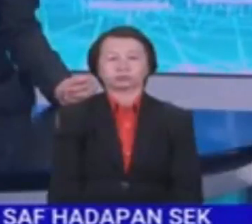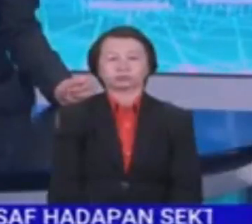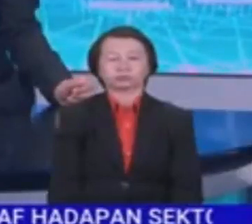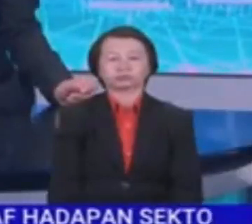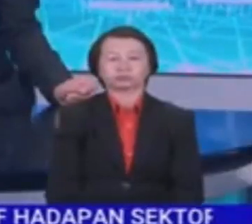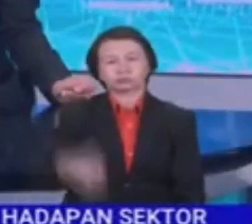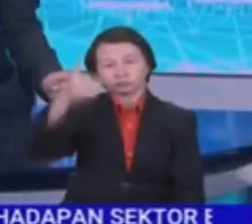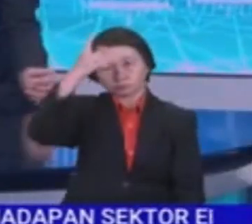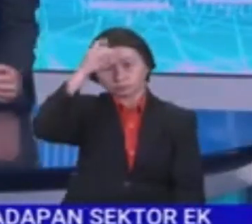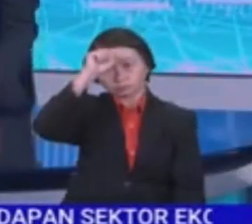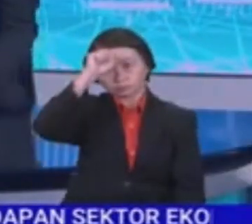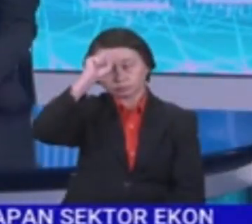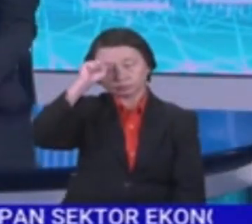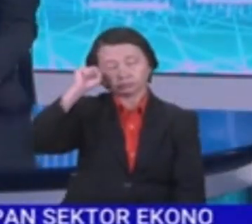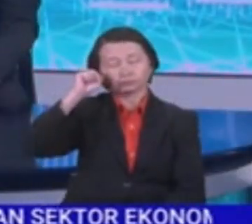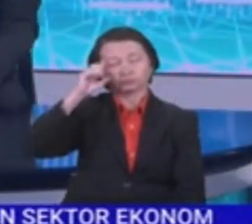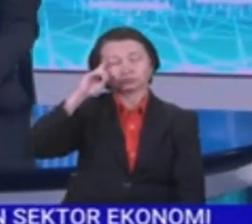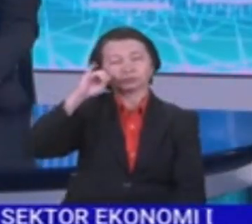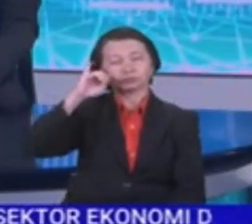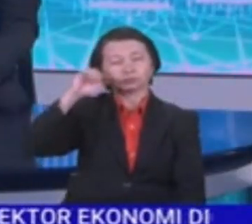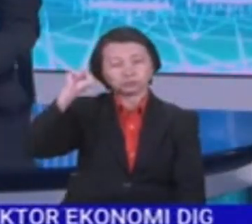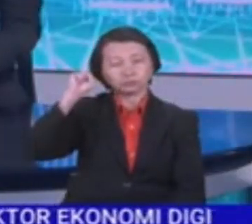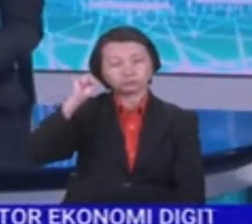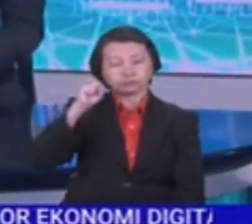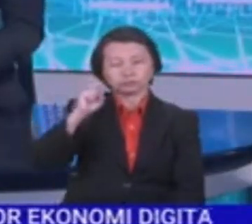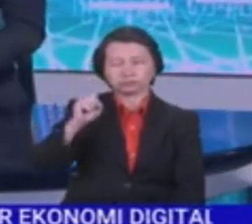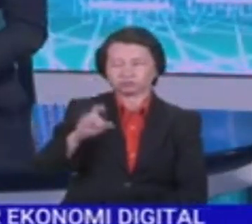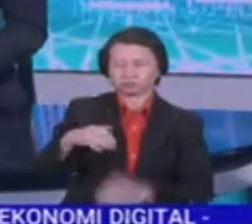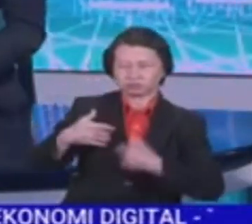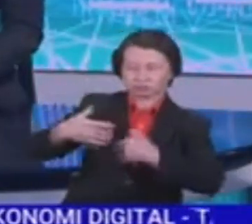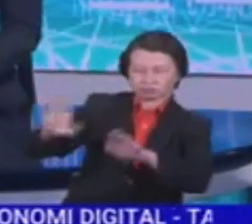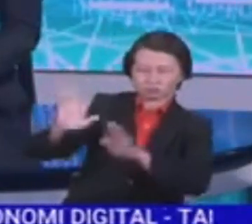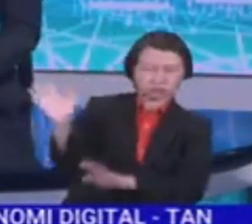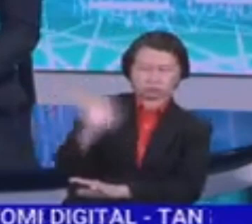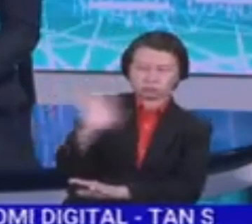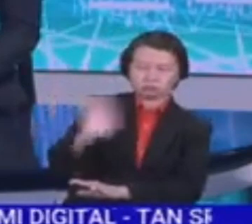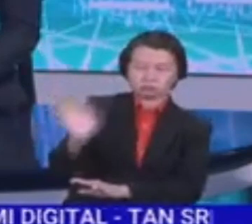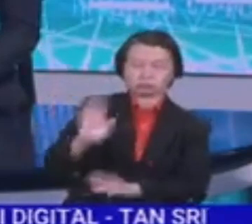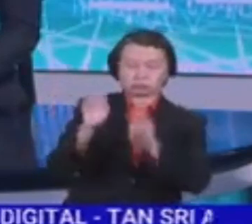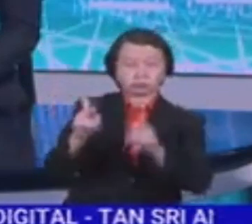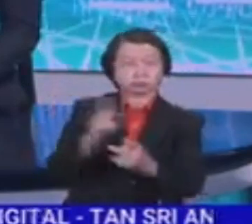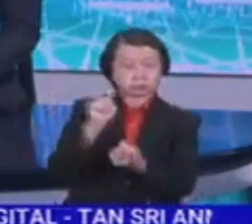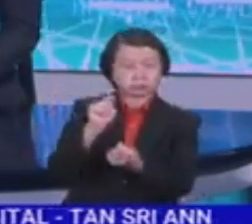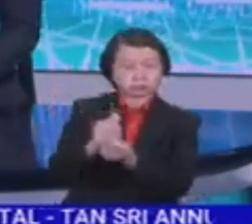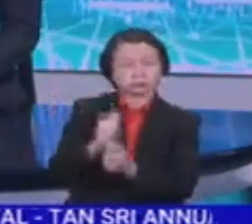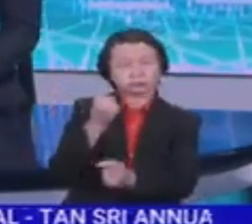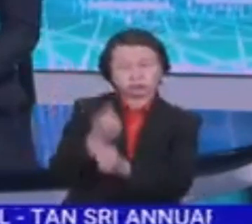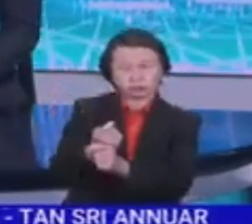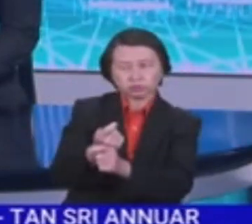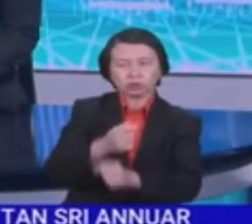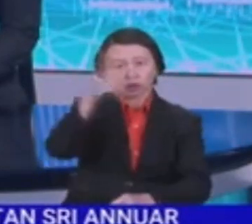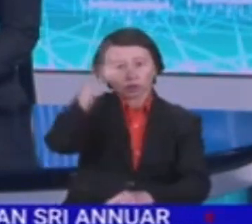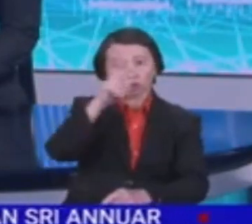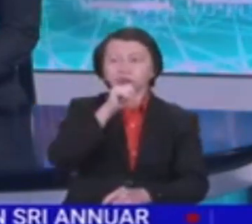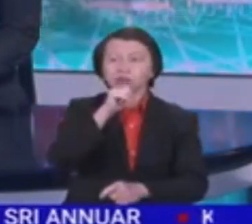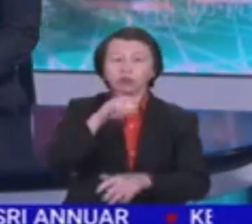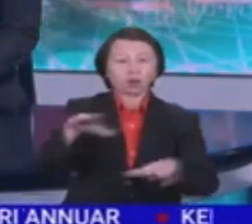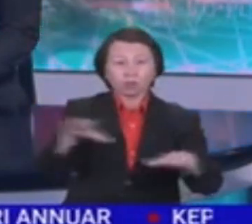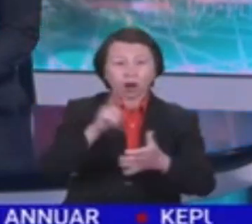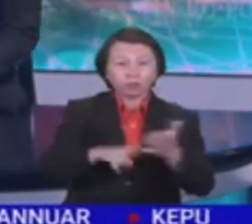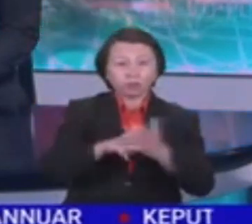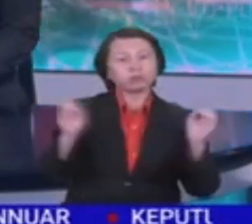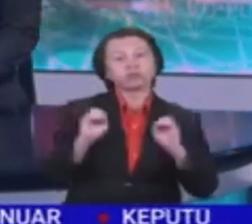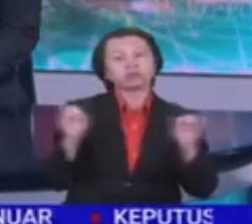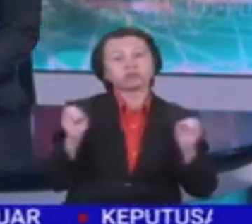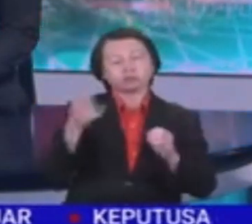Sementara itu, Datuk Seri Ismail Sabri Yaakob menyanggah dakwaan pihak tertentu kononnya kerajaan tidak berbuat apa-apa